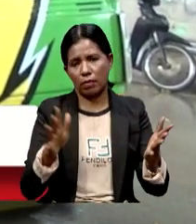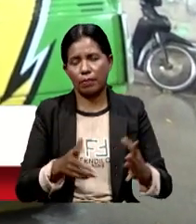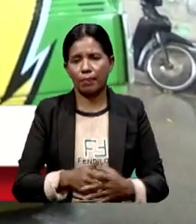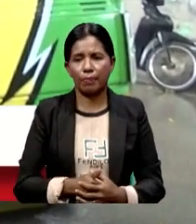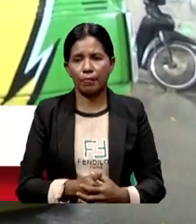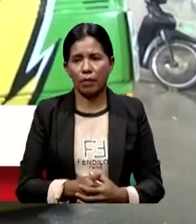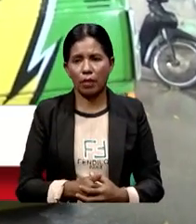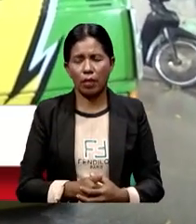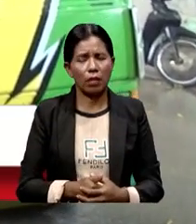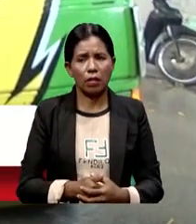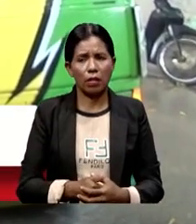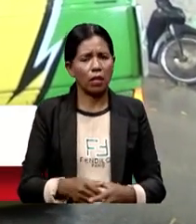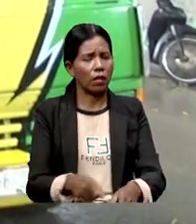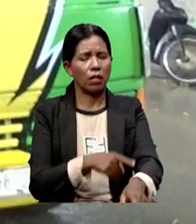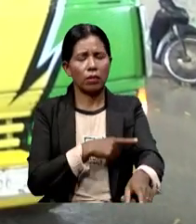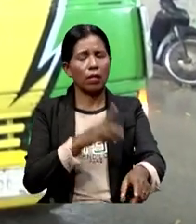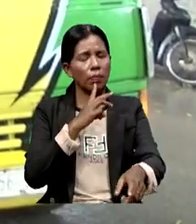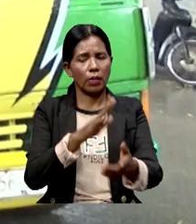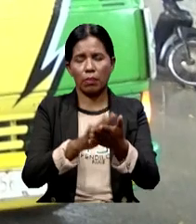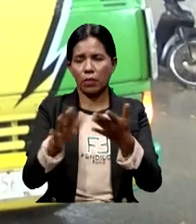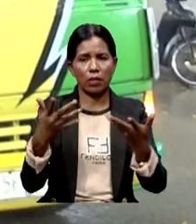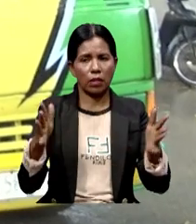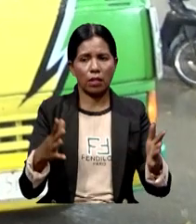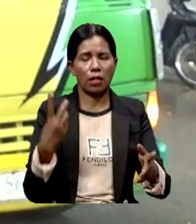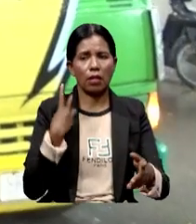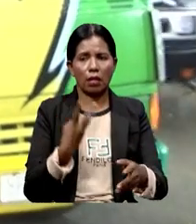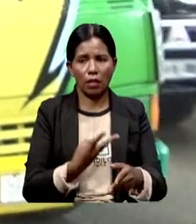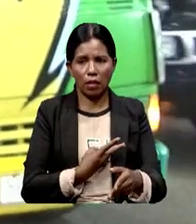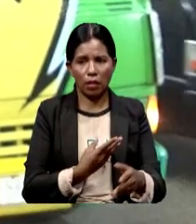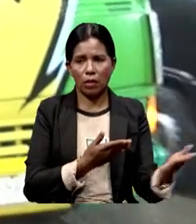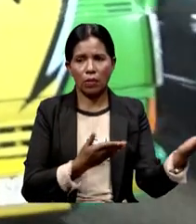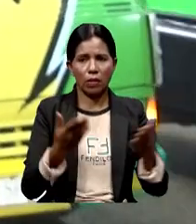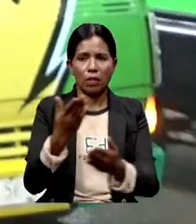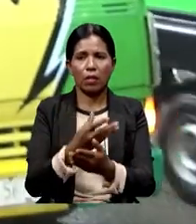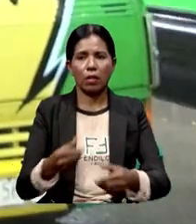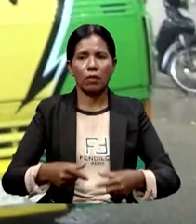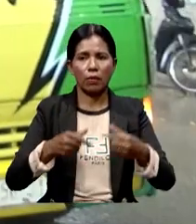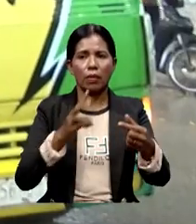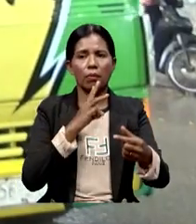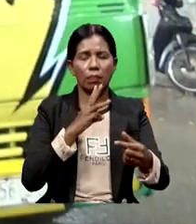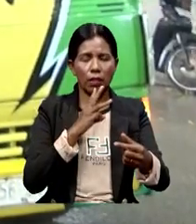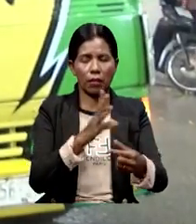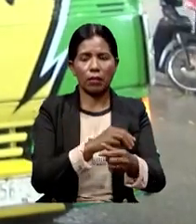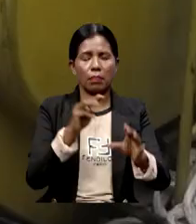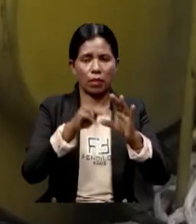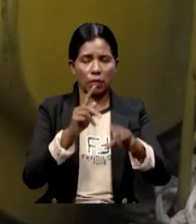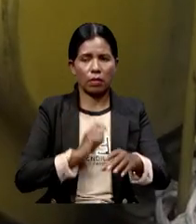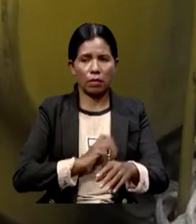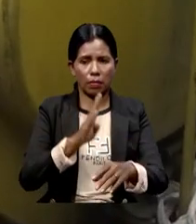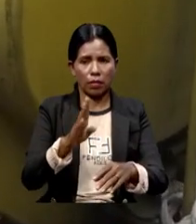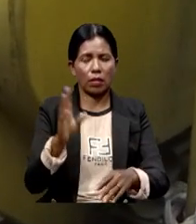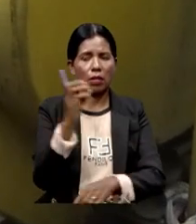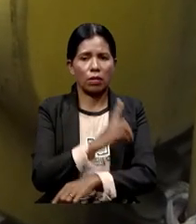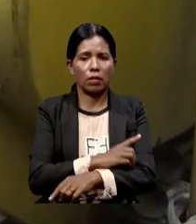Ne aras ke leurna, leurna me aras ke soke ami Lori tangki sama ofresi bi ha mereka tu. Tuil informasamu kada lorong